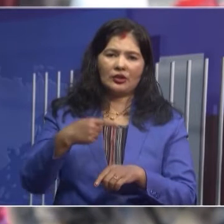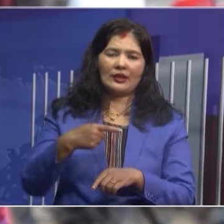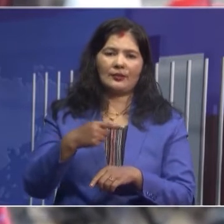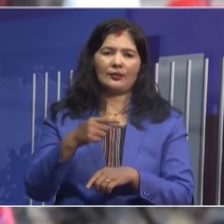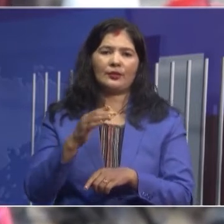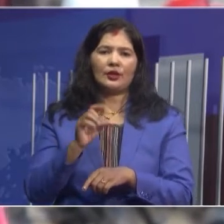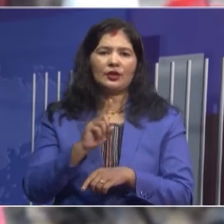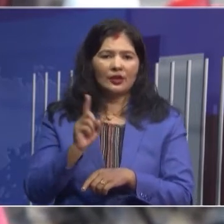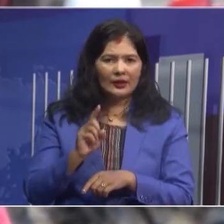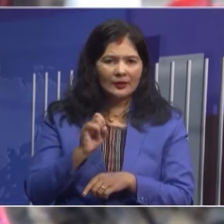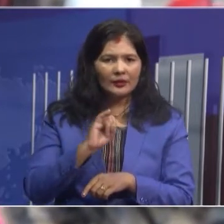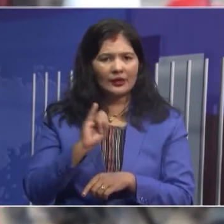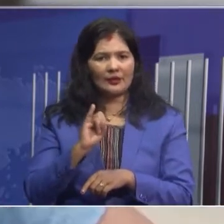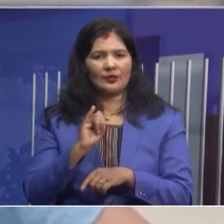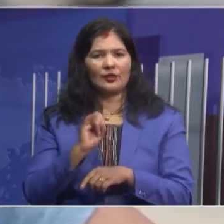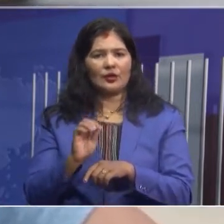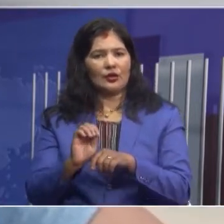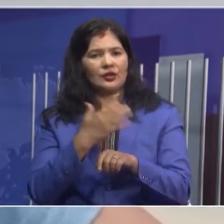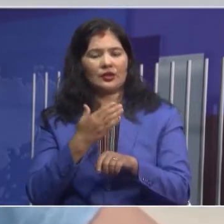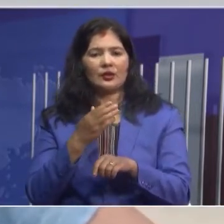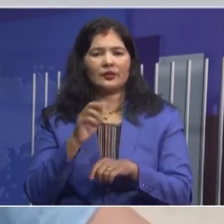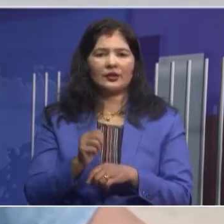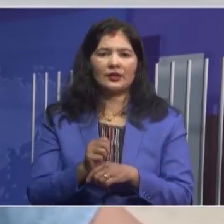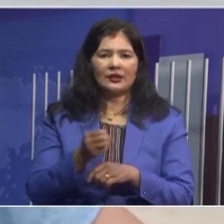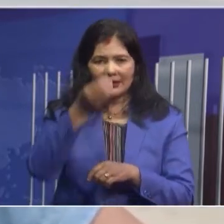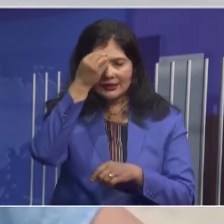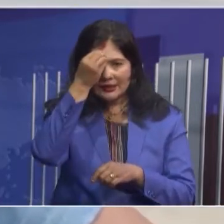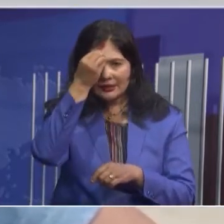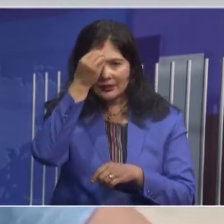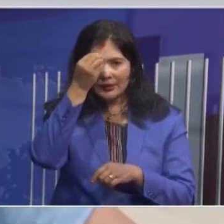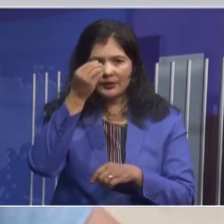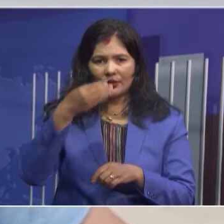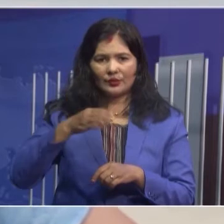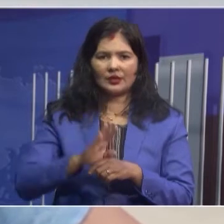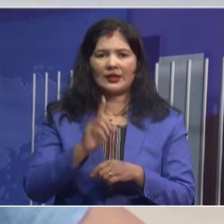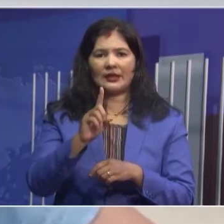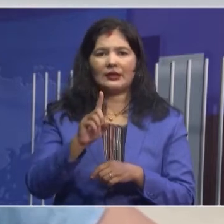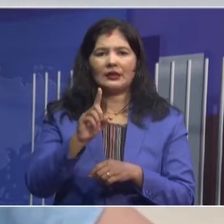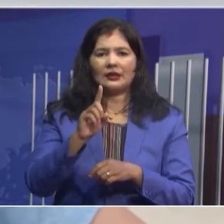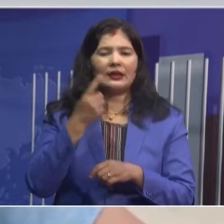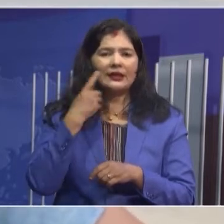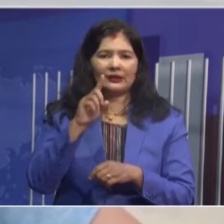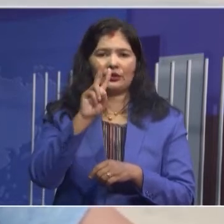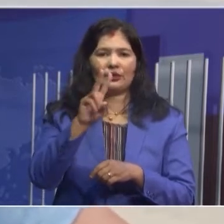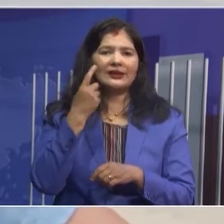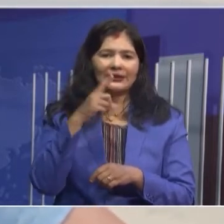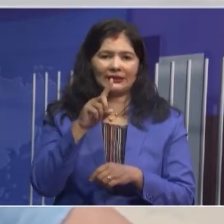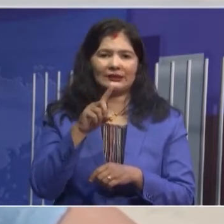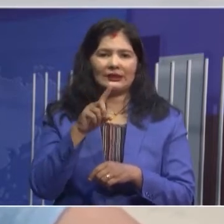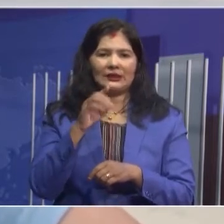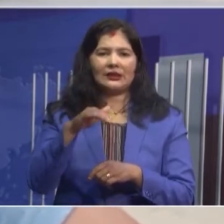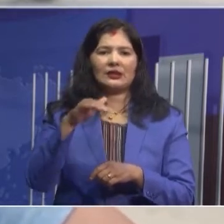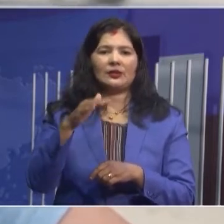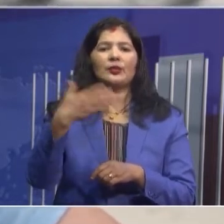होइन अब खाद्यान्नको कुरा त खाद्यान्न सधैँ छ जब चाडपर्व हुन्छ त्यो बेलामा एक दिन दुई दिन त्यो झारा टार्ने जस्तो गरेर त्यसपछि